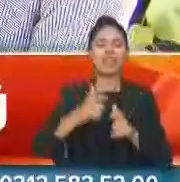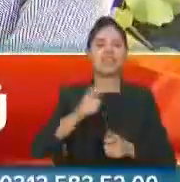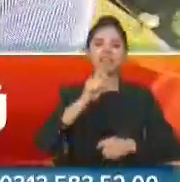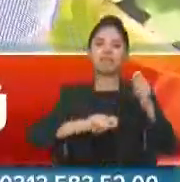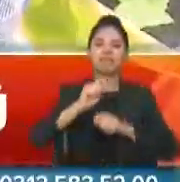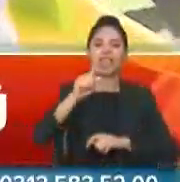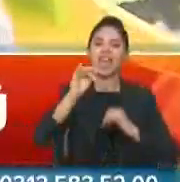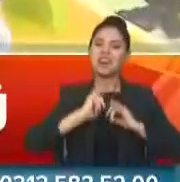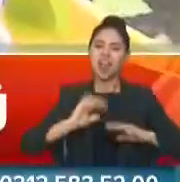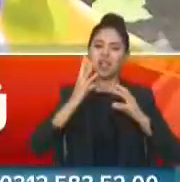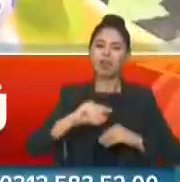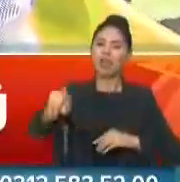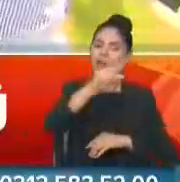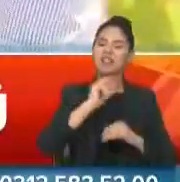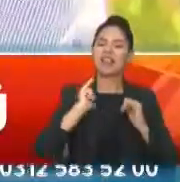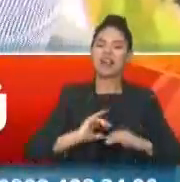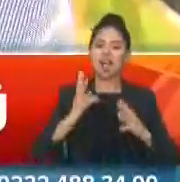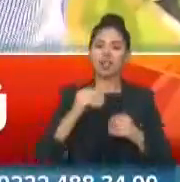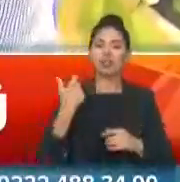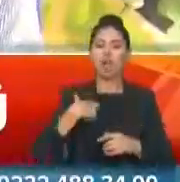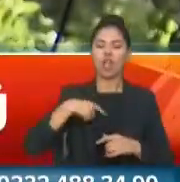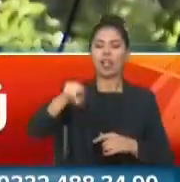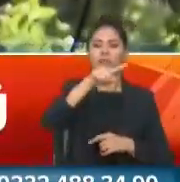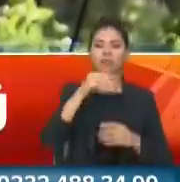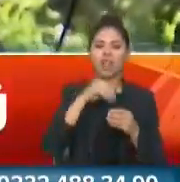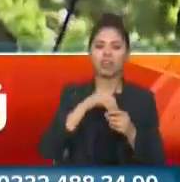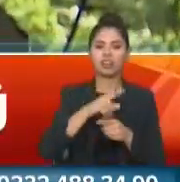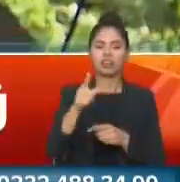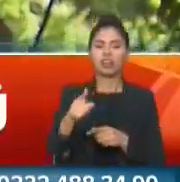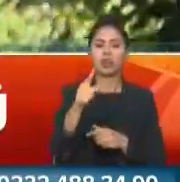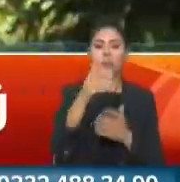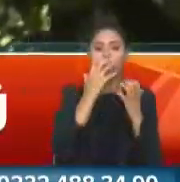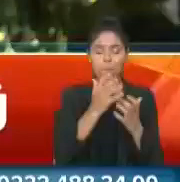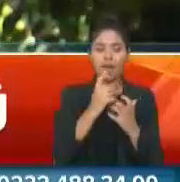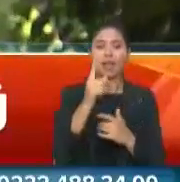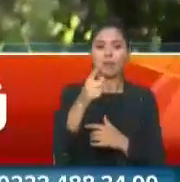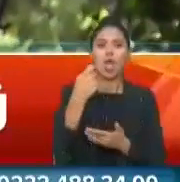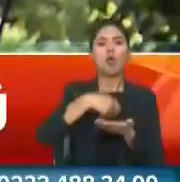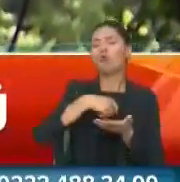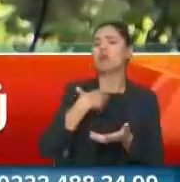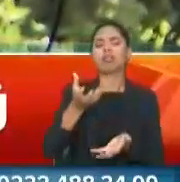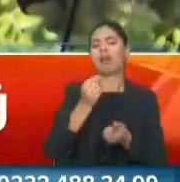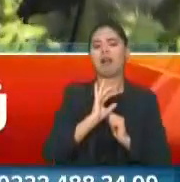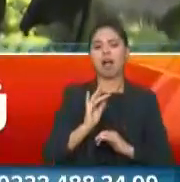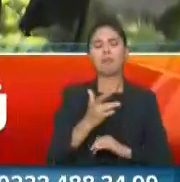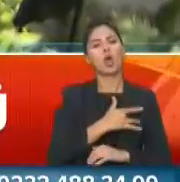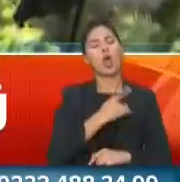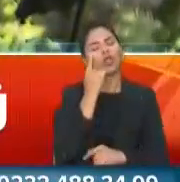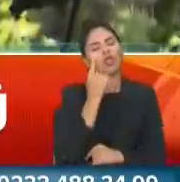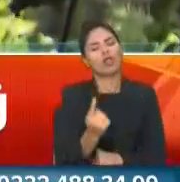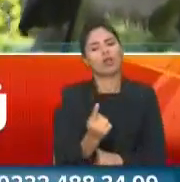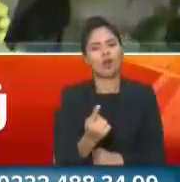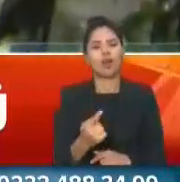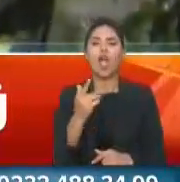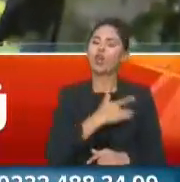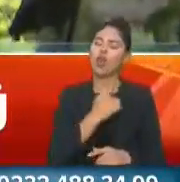Rahat edecekler. Ben de ve bunlar da rahat edecek. Özellikle bunlar için. Burada onlara bakarken herhangi bir ücret de almıyorsunuz. Hayır, kesinlikle herhangi bir